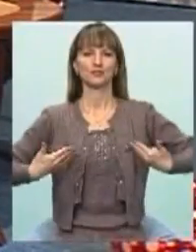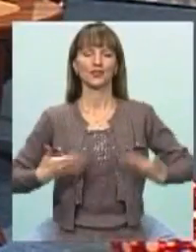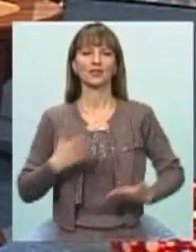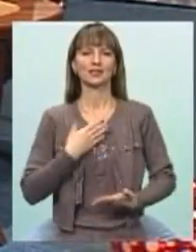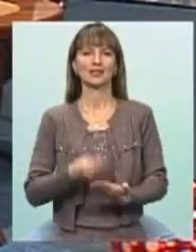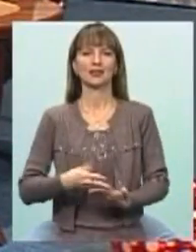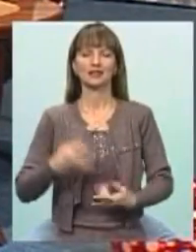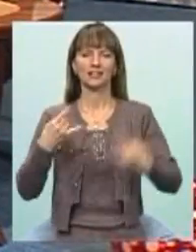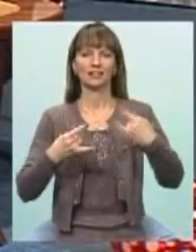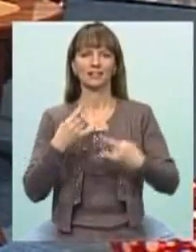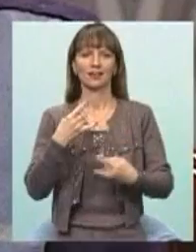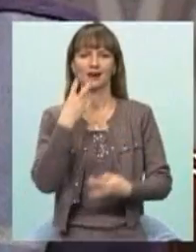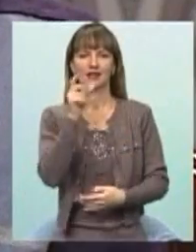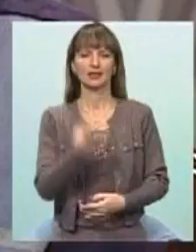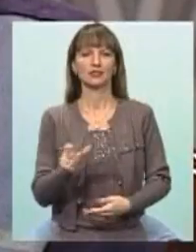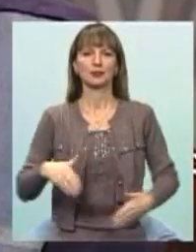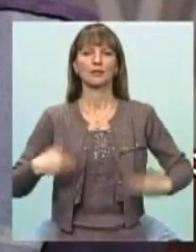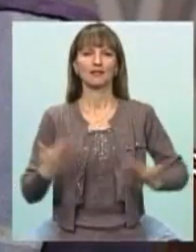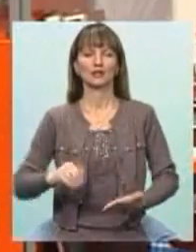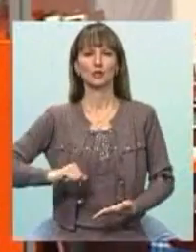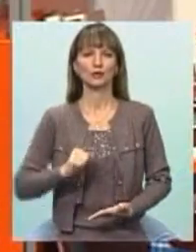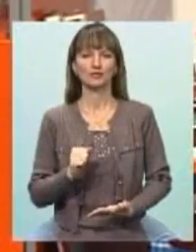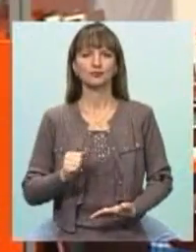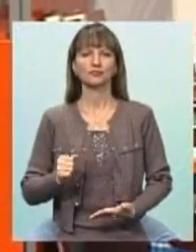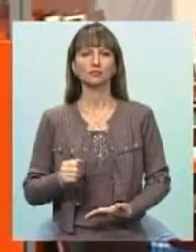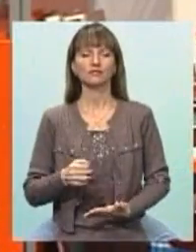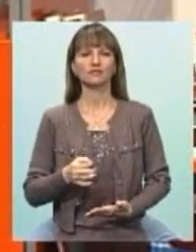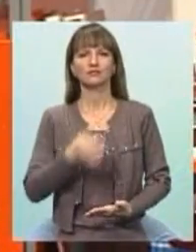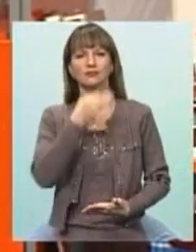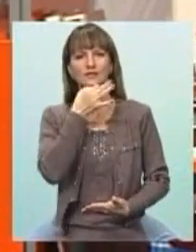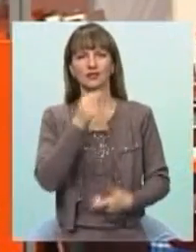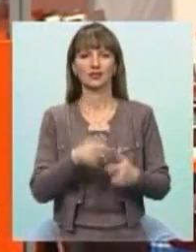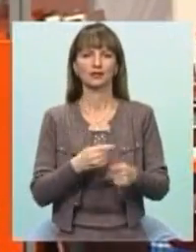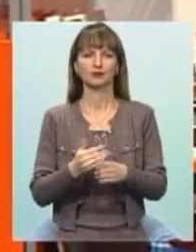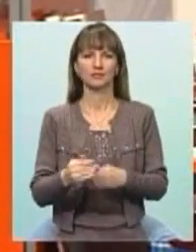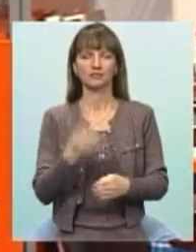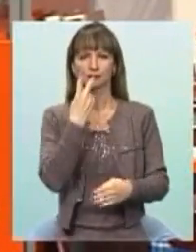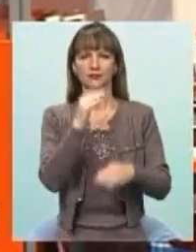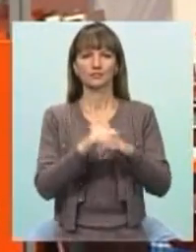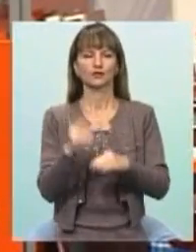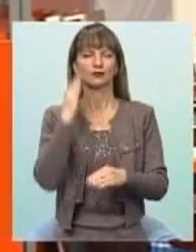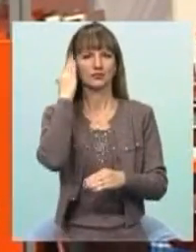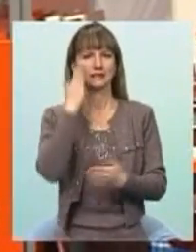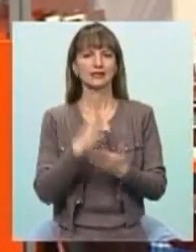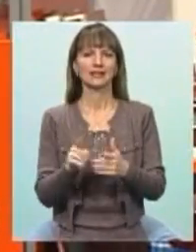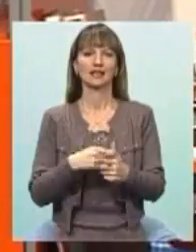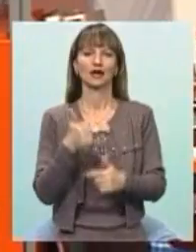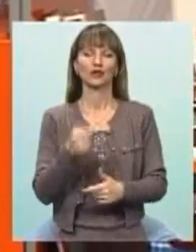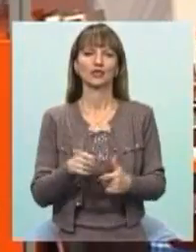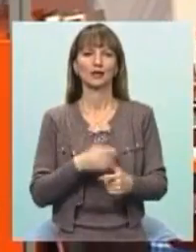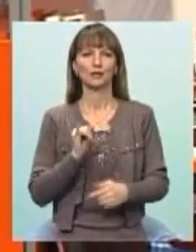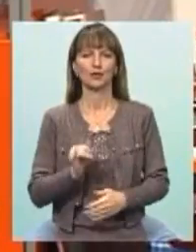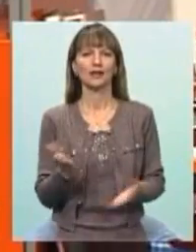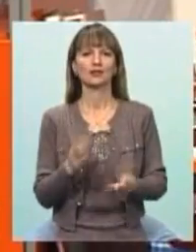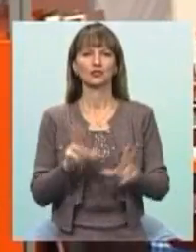Привіт-привіт, наші дорогі-дорогі друзі! Привіт, друзі! Рано чи пізно ви помічаєте, що вам сняться якісь певні сни, або хороші, або погані. Як